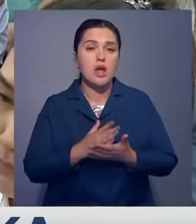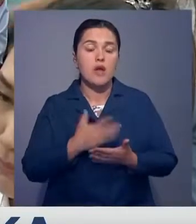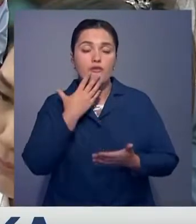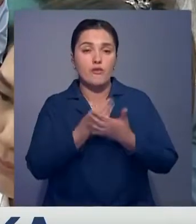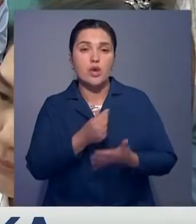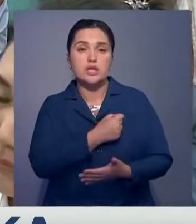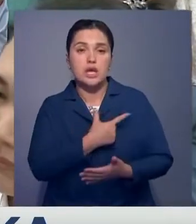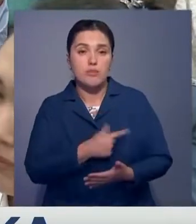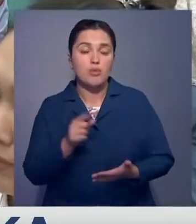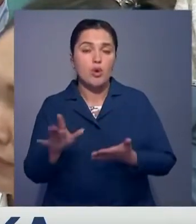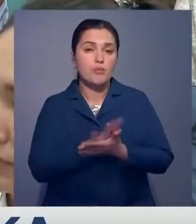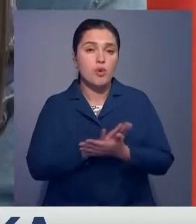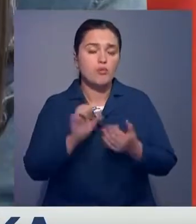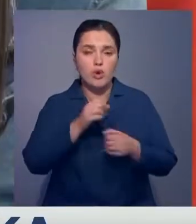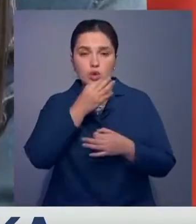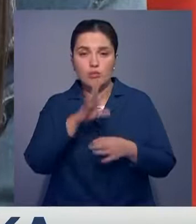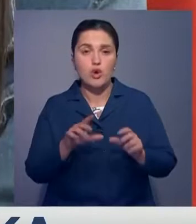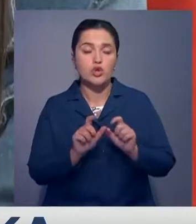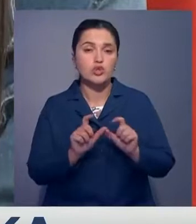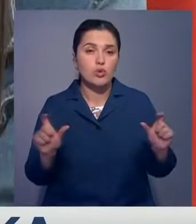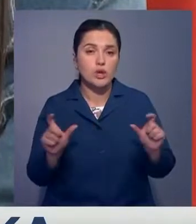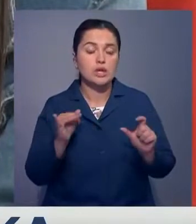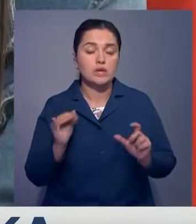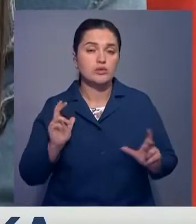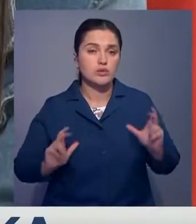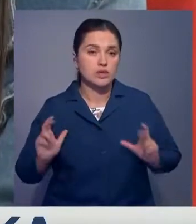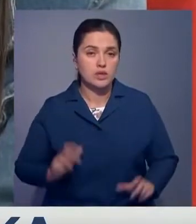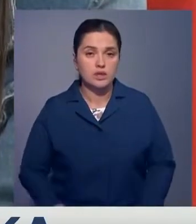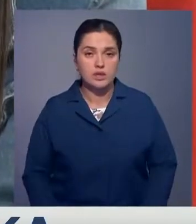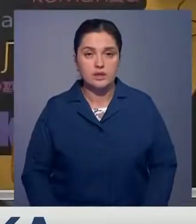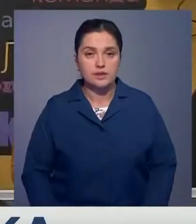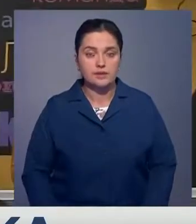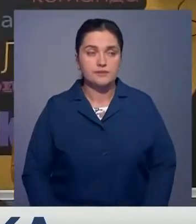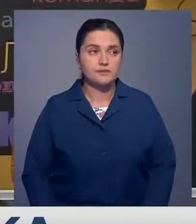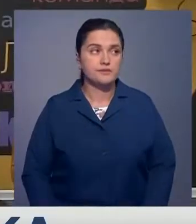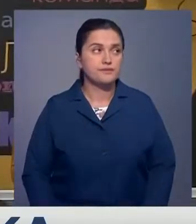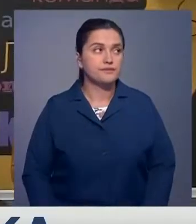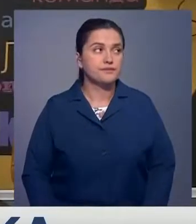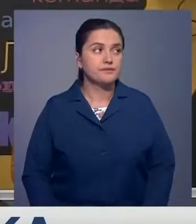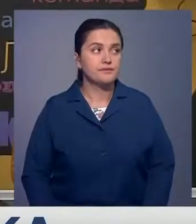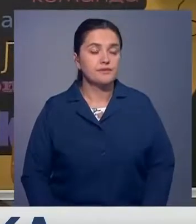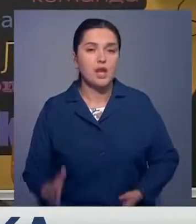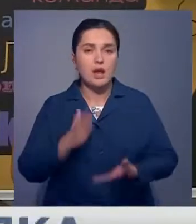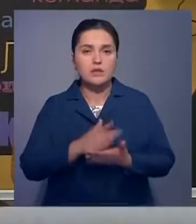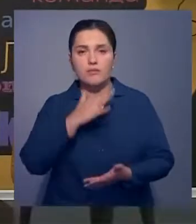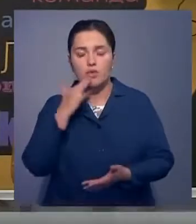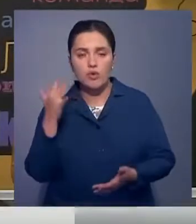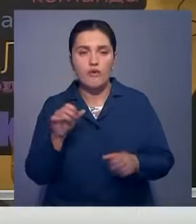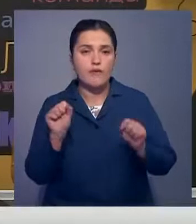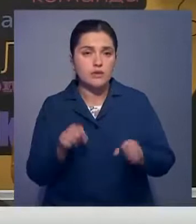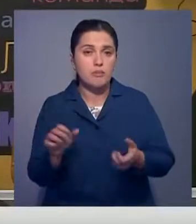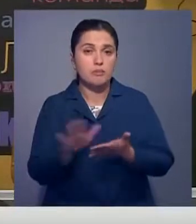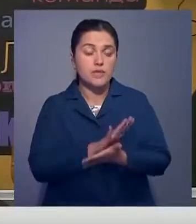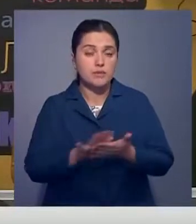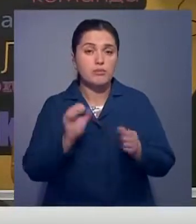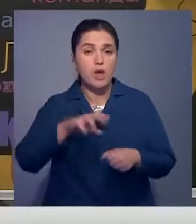абсолютно бесплатно может любой школьник и студент считает преподаватель университета существует уйма возможности для того чтобы абсолютно бесплатно